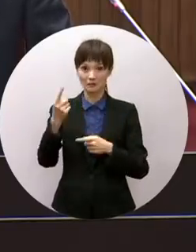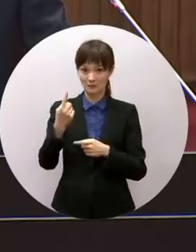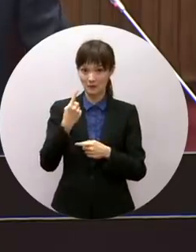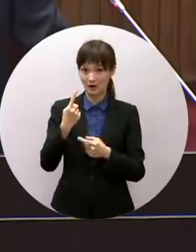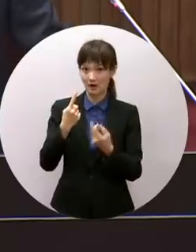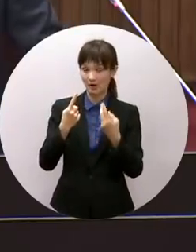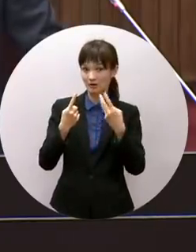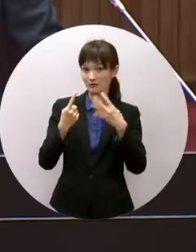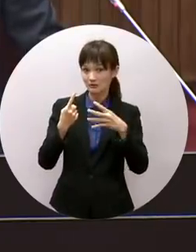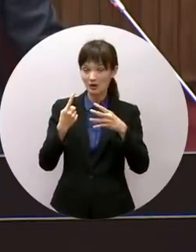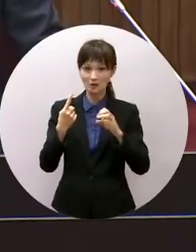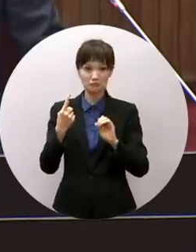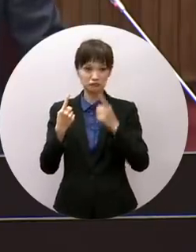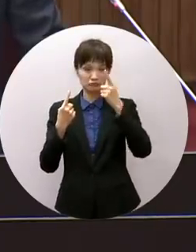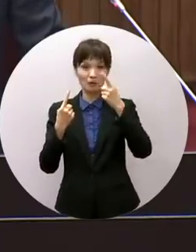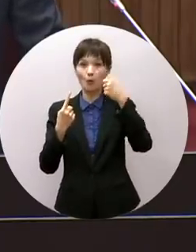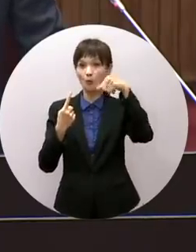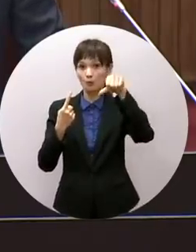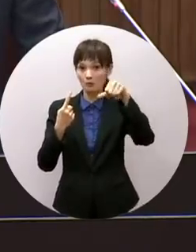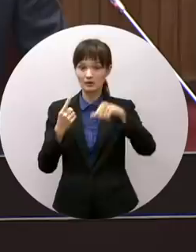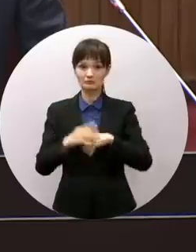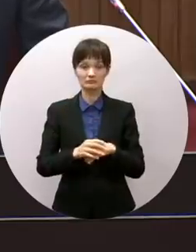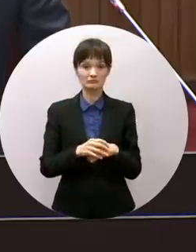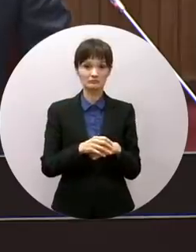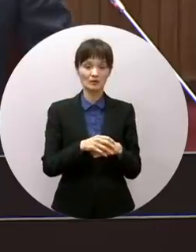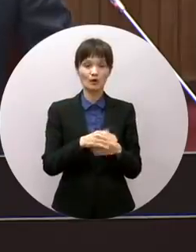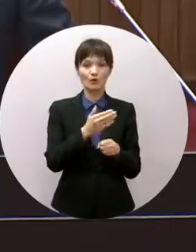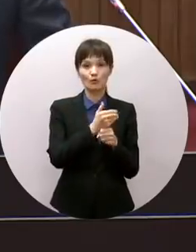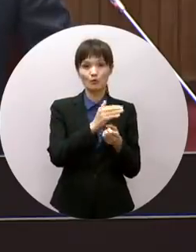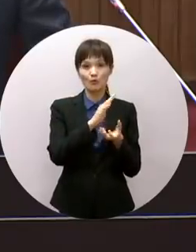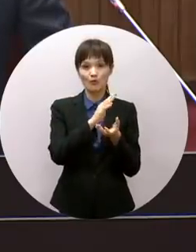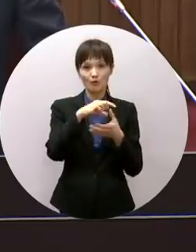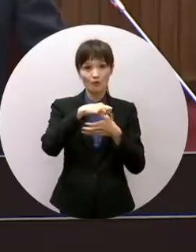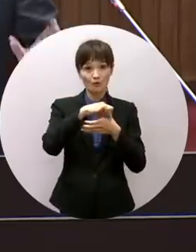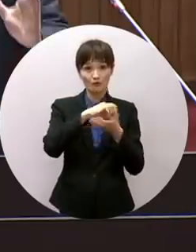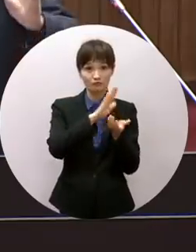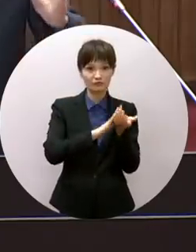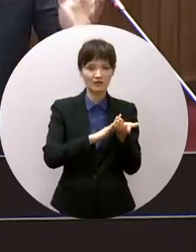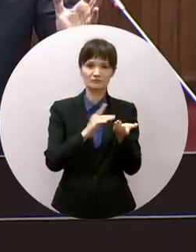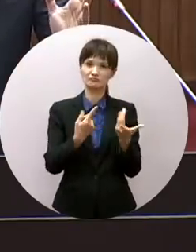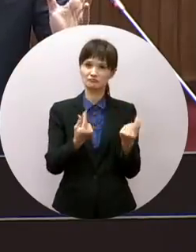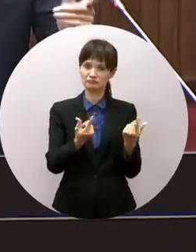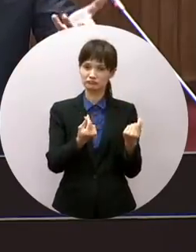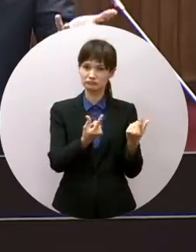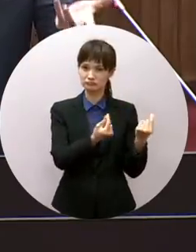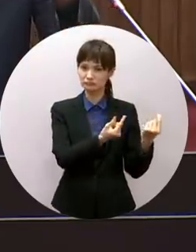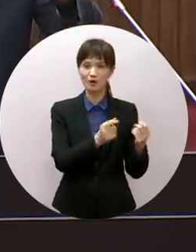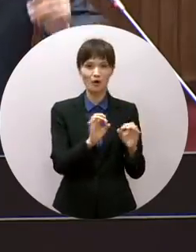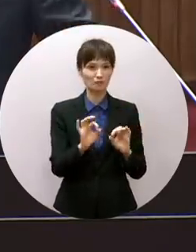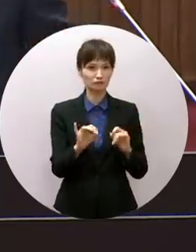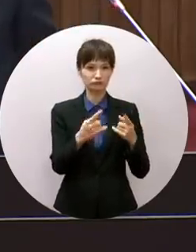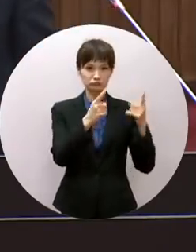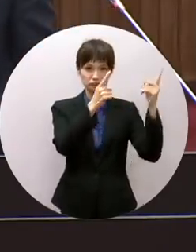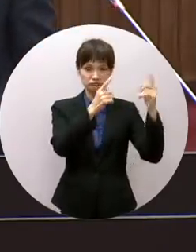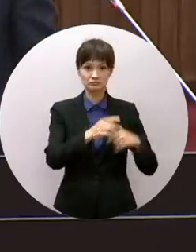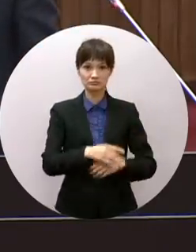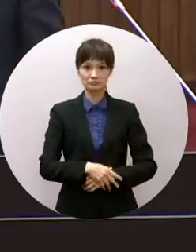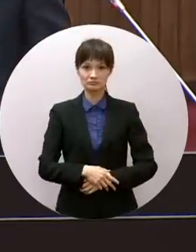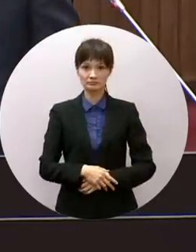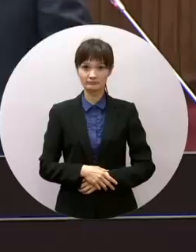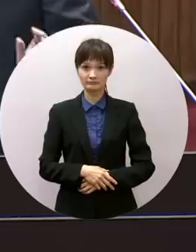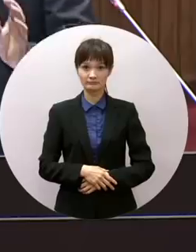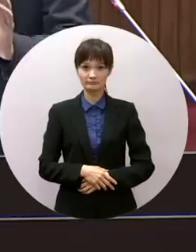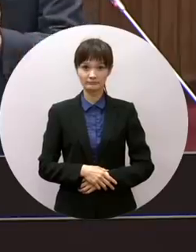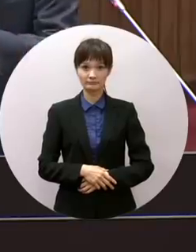5块，水饺也涨，卤肉饭也涨哈、哦。大概民生用品啊，很多东西都开始涨